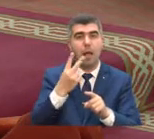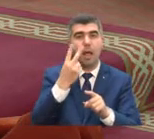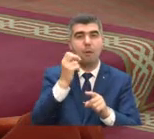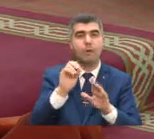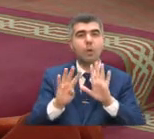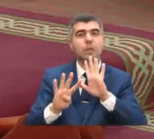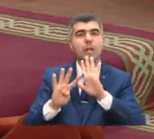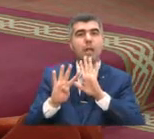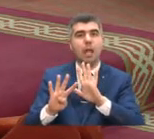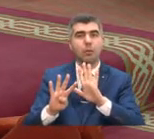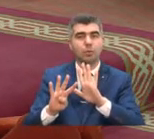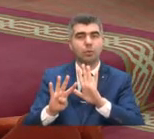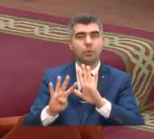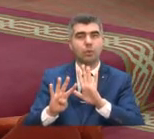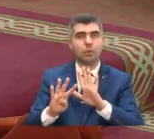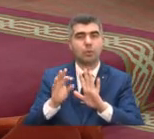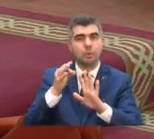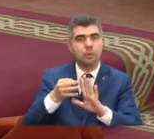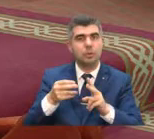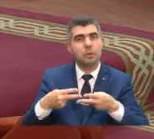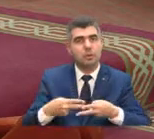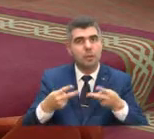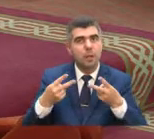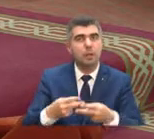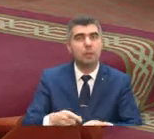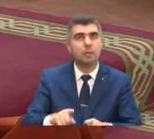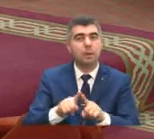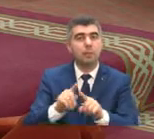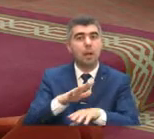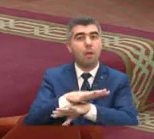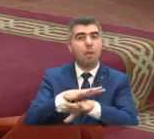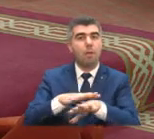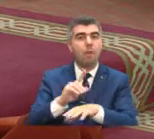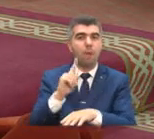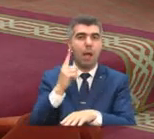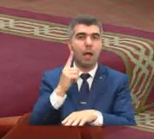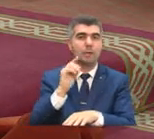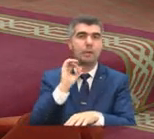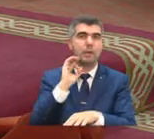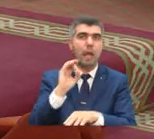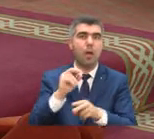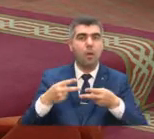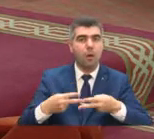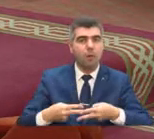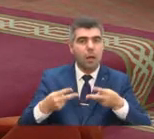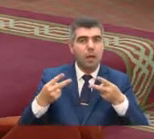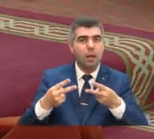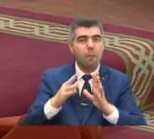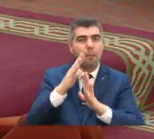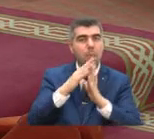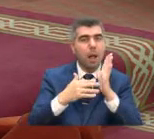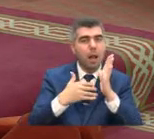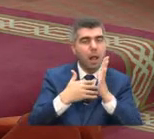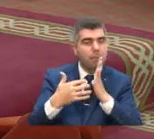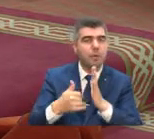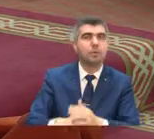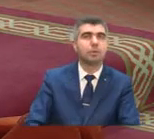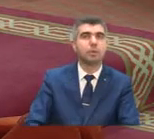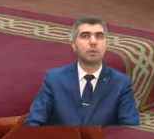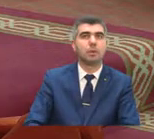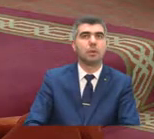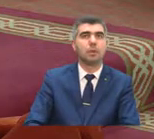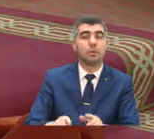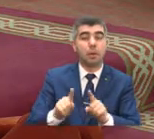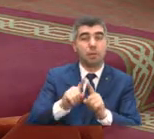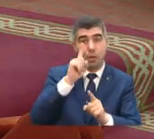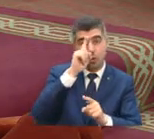2019. هذا هو الهدف، أننا جهة اللي غيتم فيها التجربة ديال هذا البرنامج إن شاء